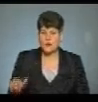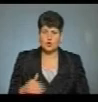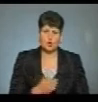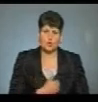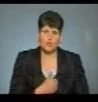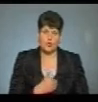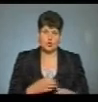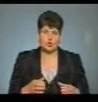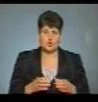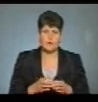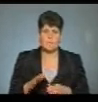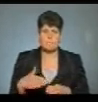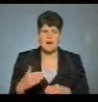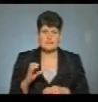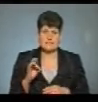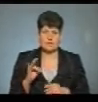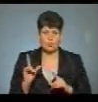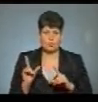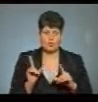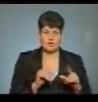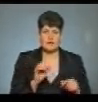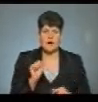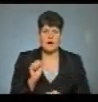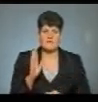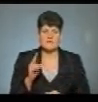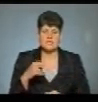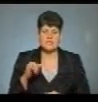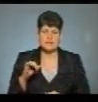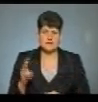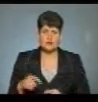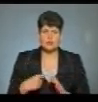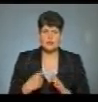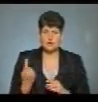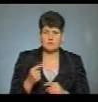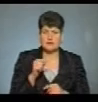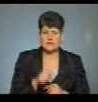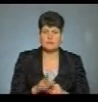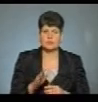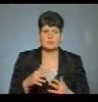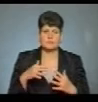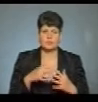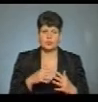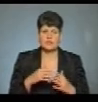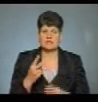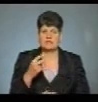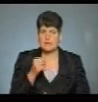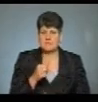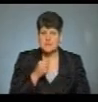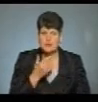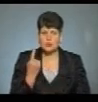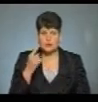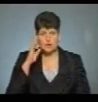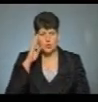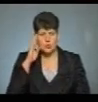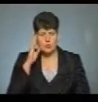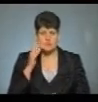українського корпусу правого сектору поїхали в Авдіївку Донецької області. Там вони воюватимуть 2 місяці. Один